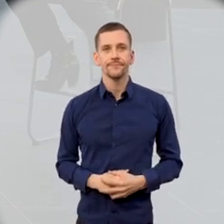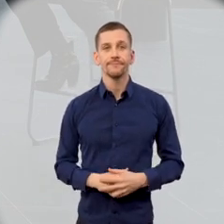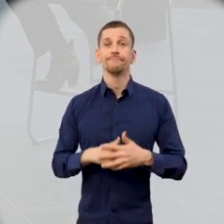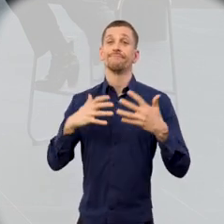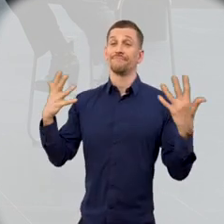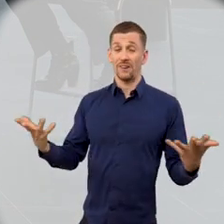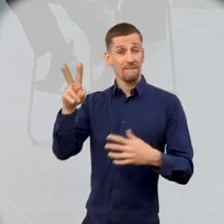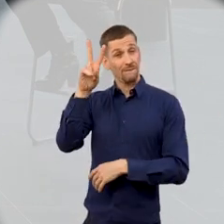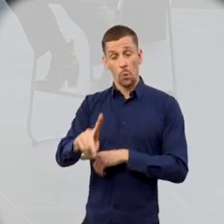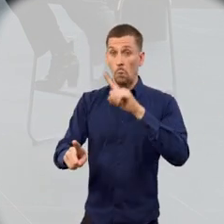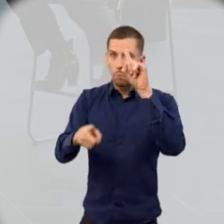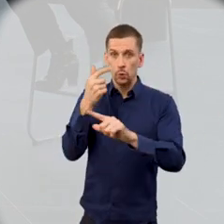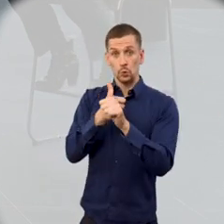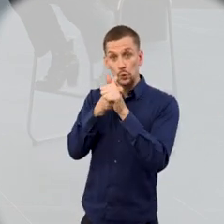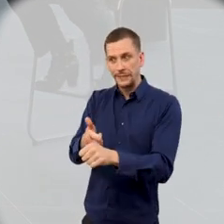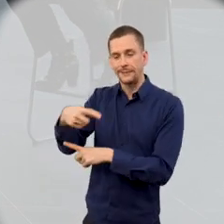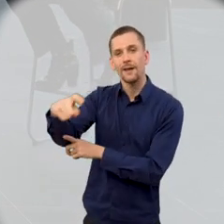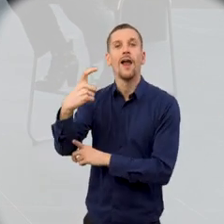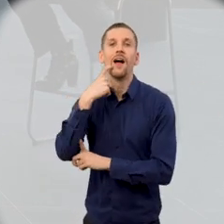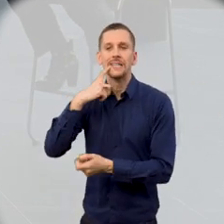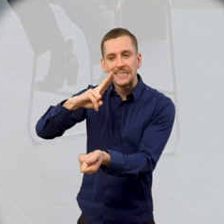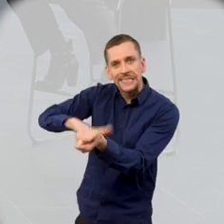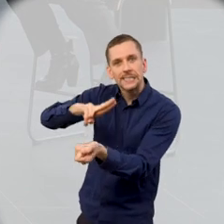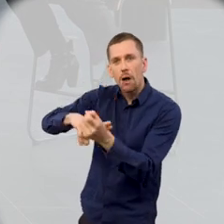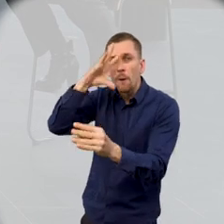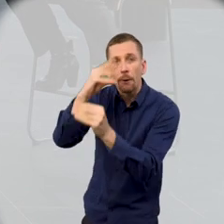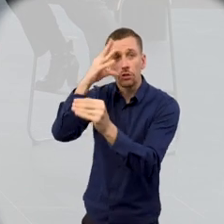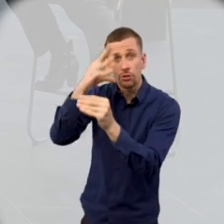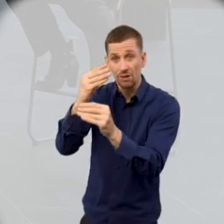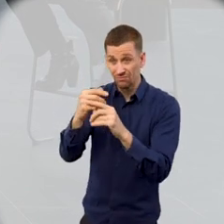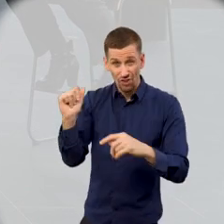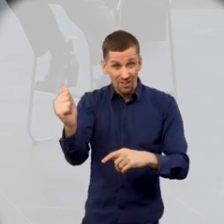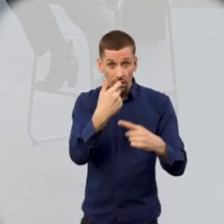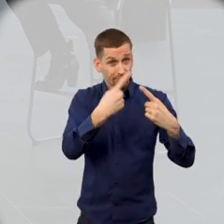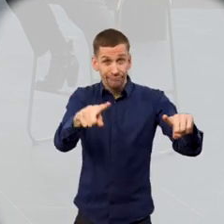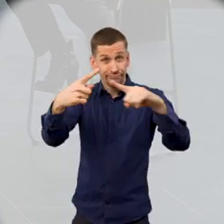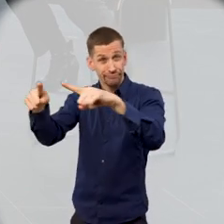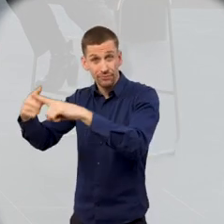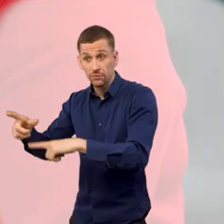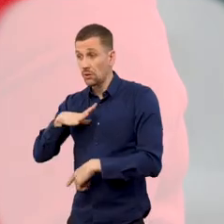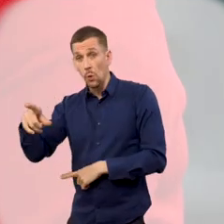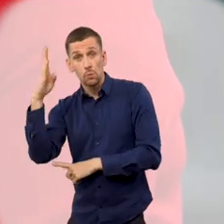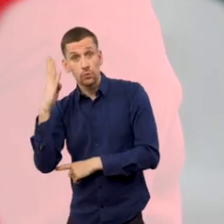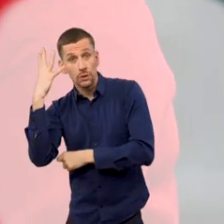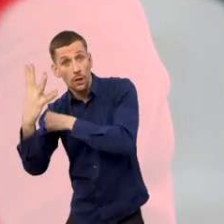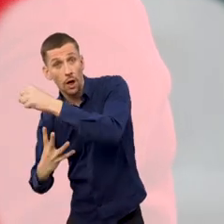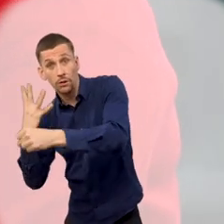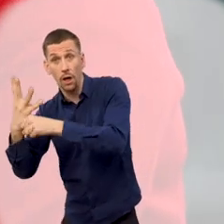En fait, chaque apprenant a un rythme d'apprentissage différent. Donc après, c'est sûr qu'on va pas garder un élève pendant